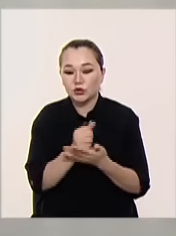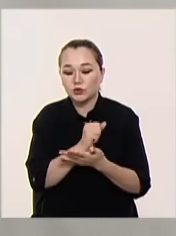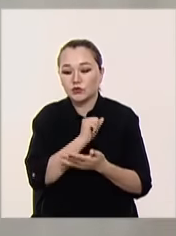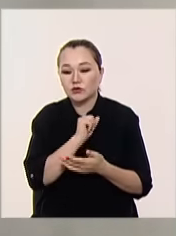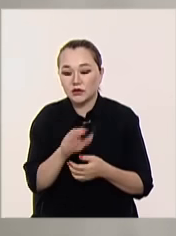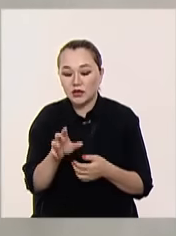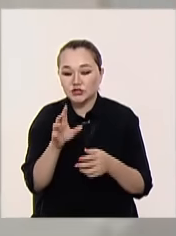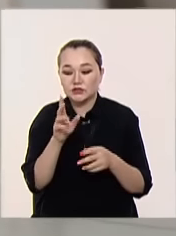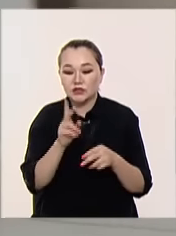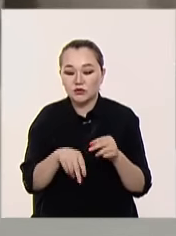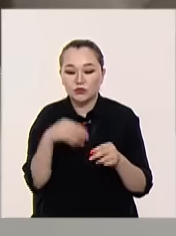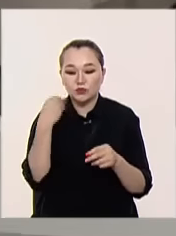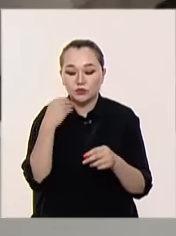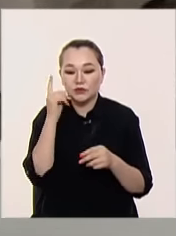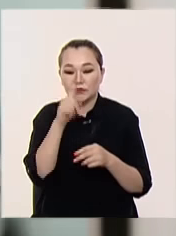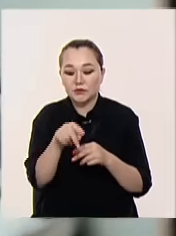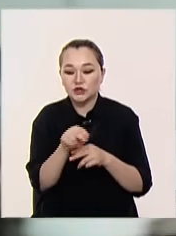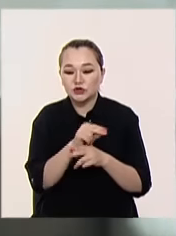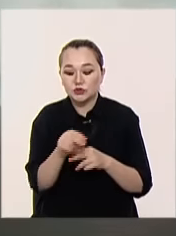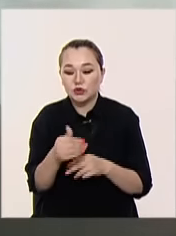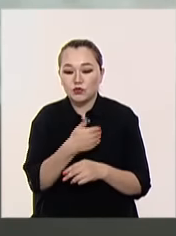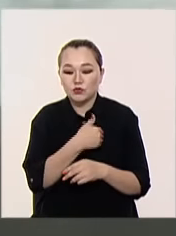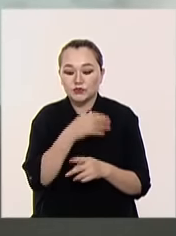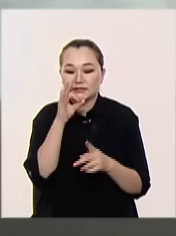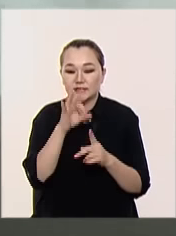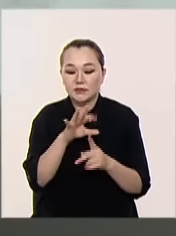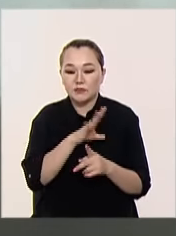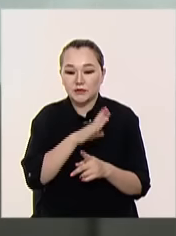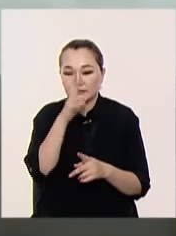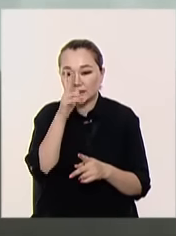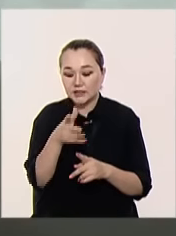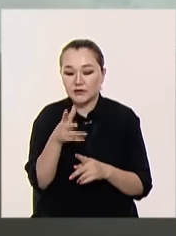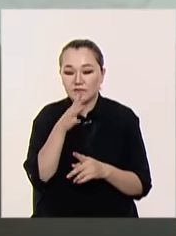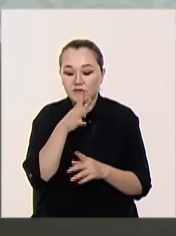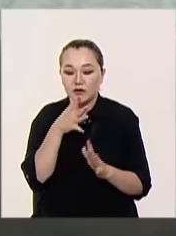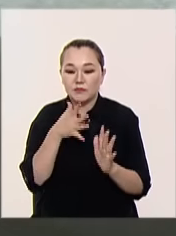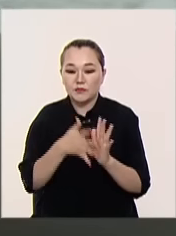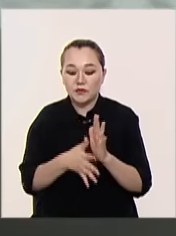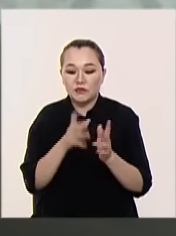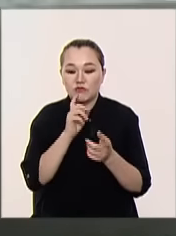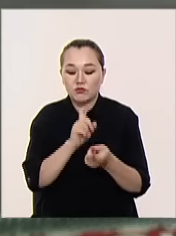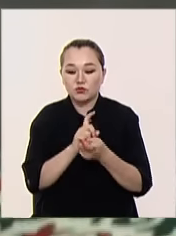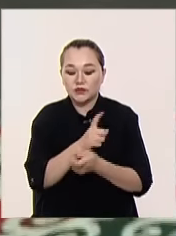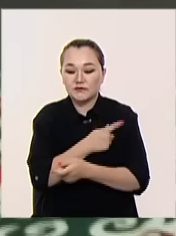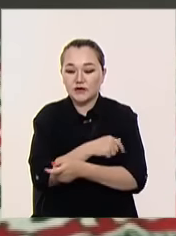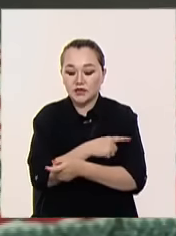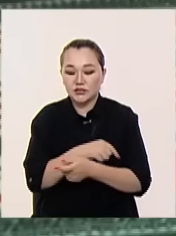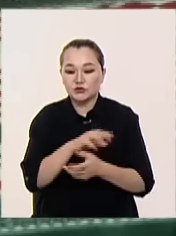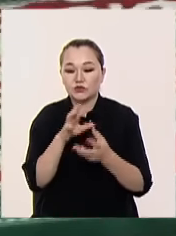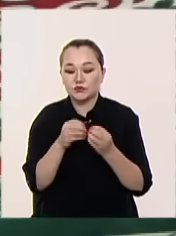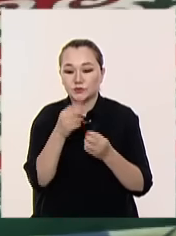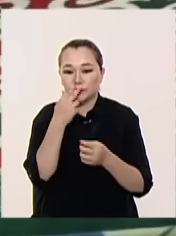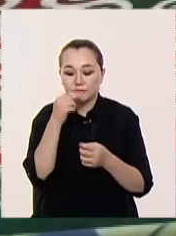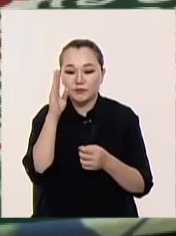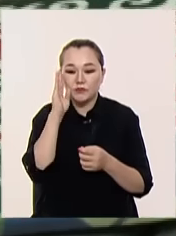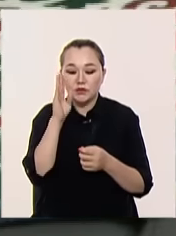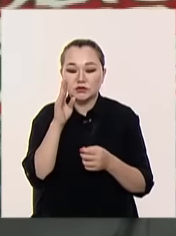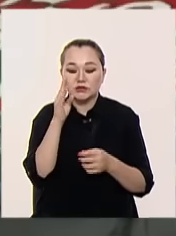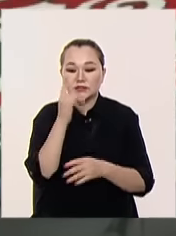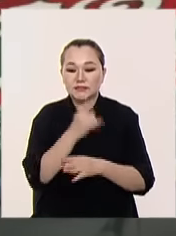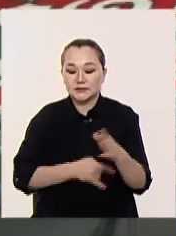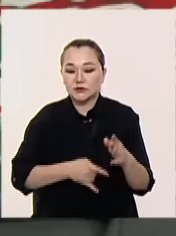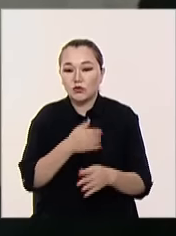кейін ата-анасы Түркияға апарып емдетпек болады. 3 жылдан астам уақыт Диястың дертімен күрескен дәрігерлер ақыры жеткіншектің аяғын кесу туралы